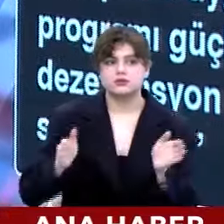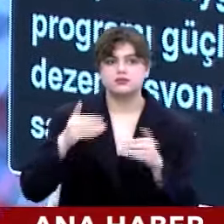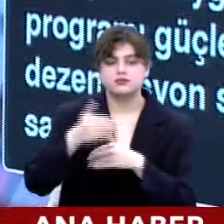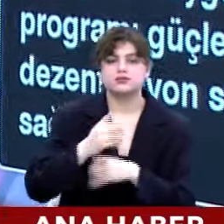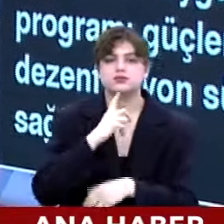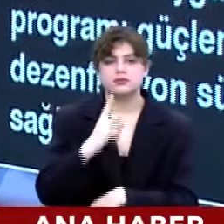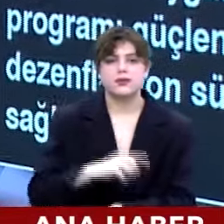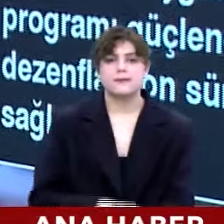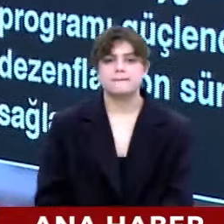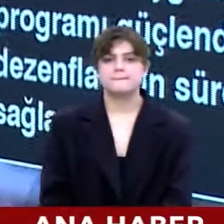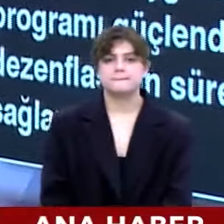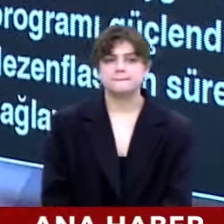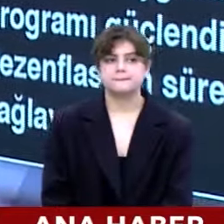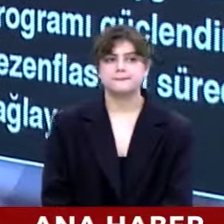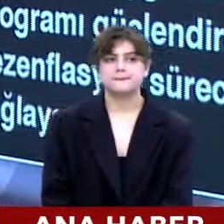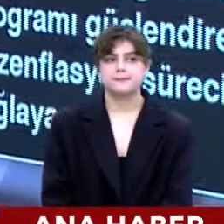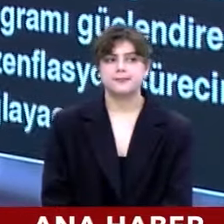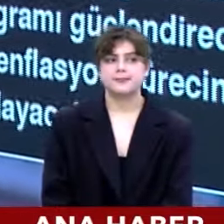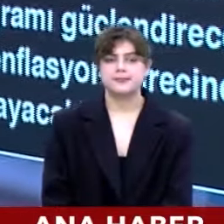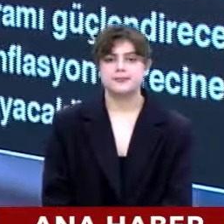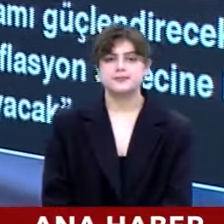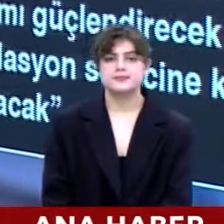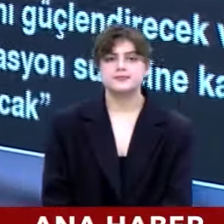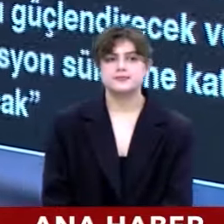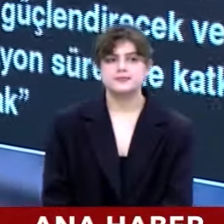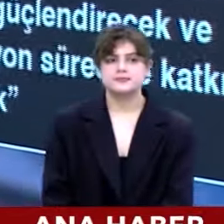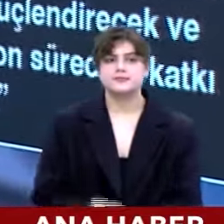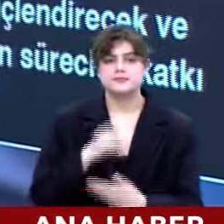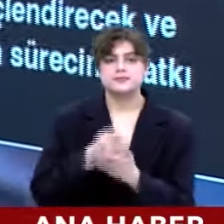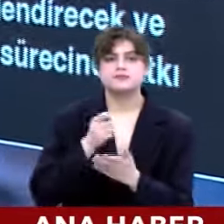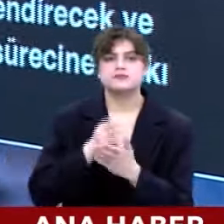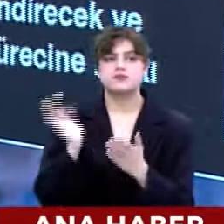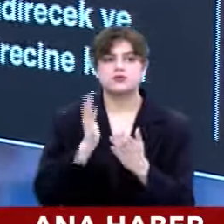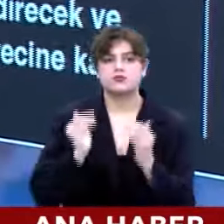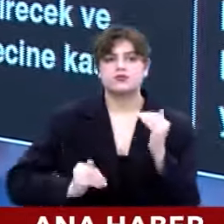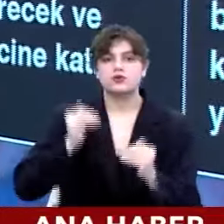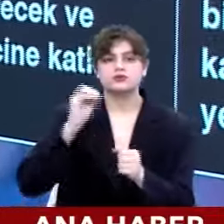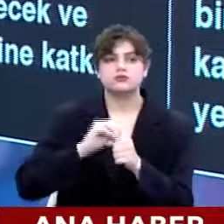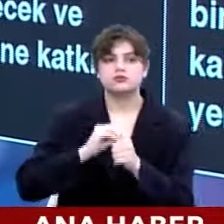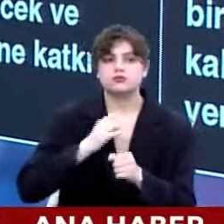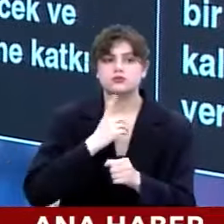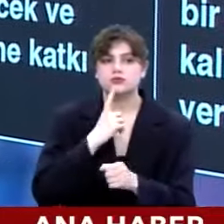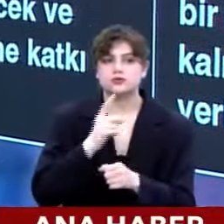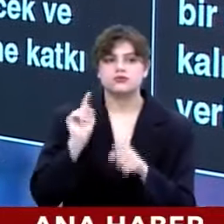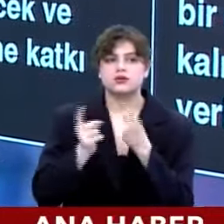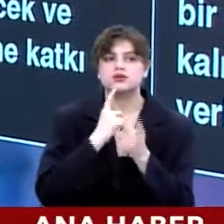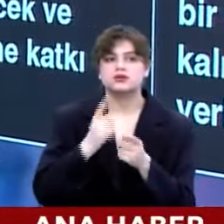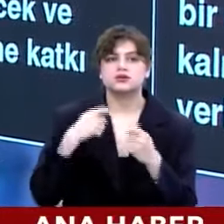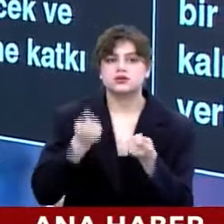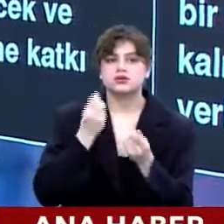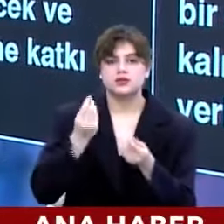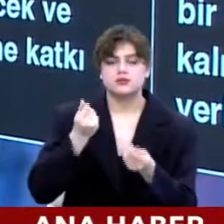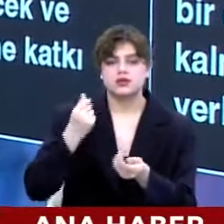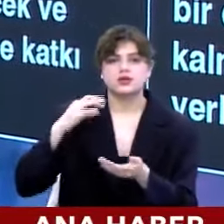eşantiyonlar falan filan. Vay vay vay, bu ne diyoruz ya. Buna ne kadar para harcamış Allah bilir diyoruz. Tabi birileri de o işlerden iyi